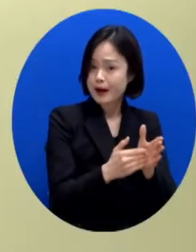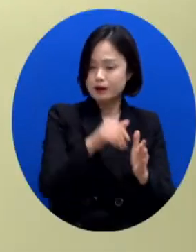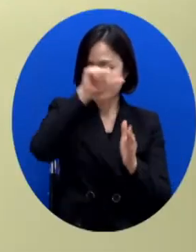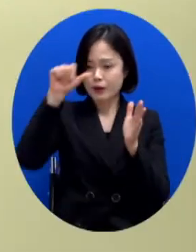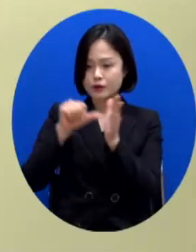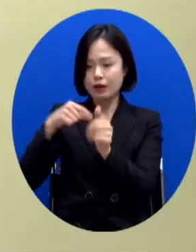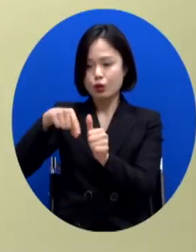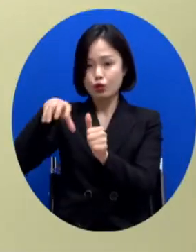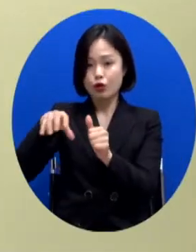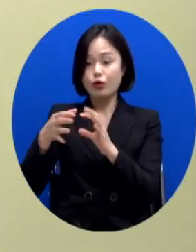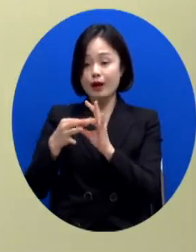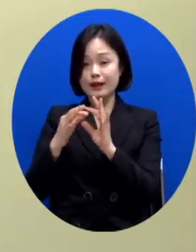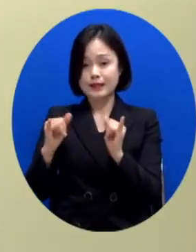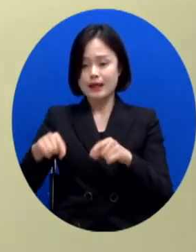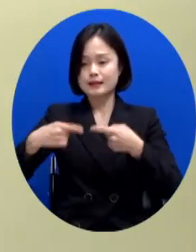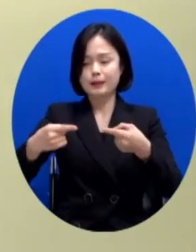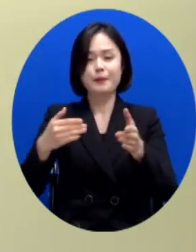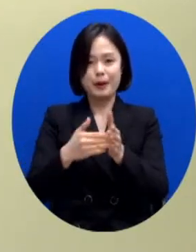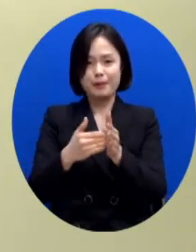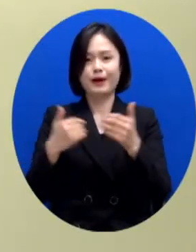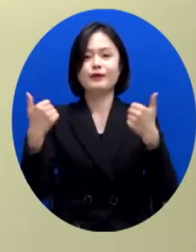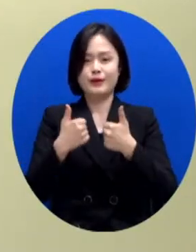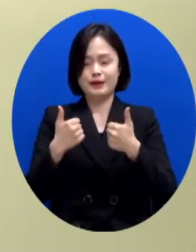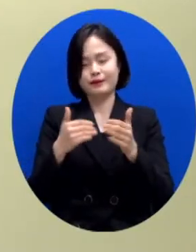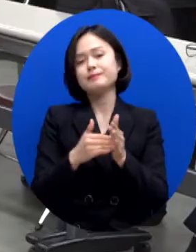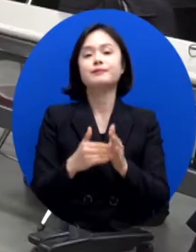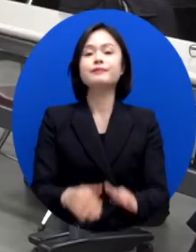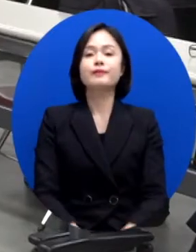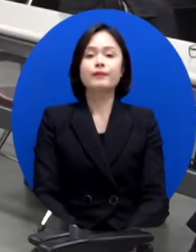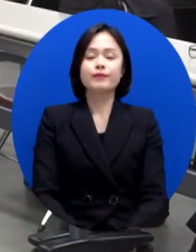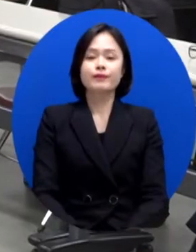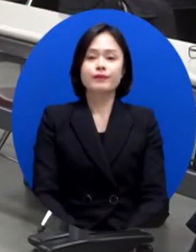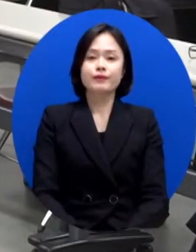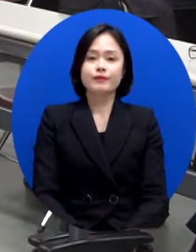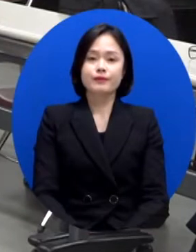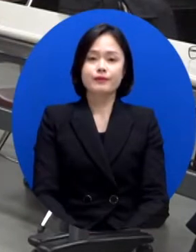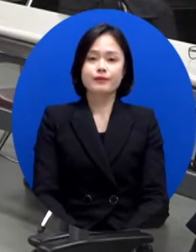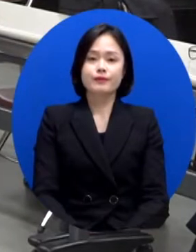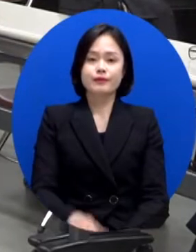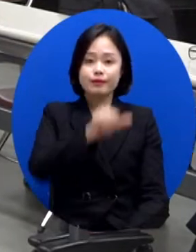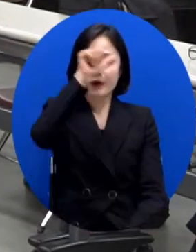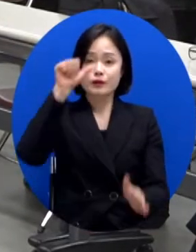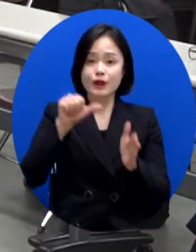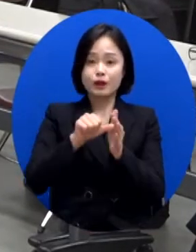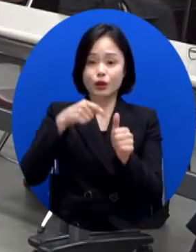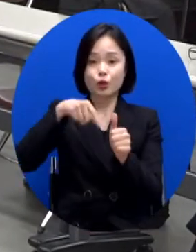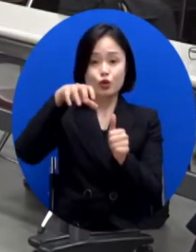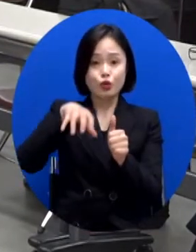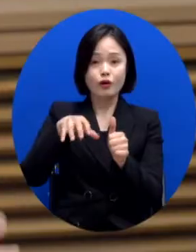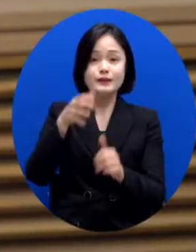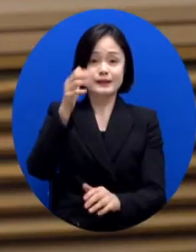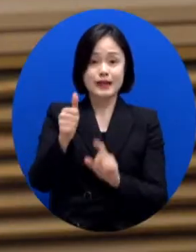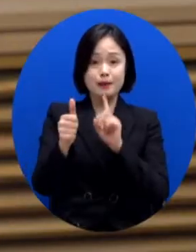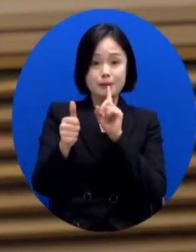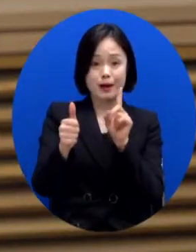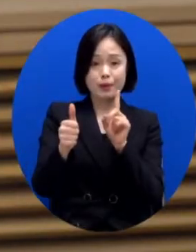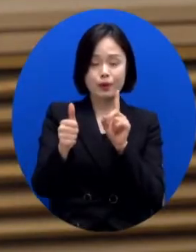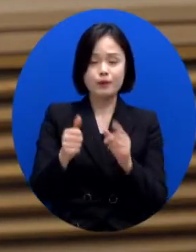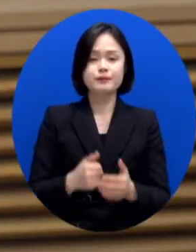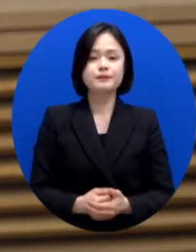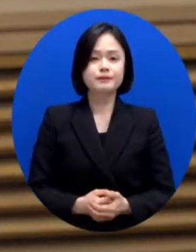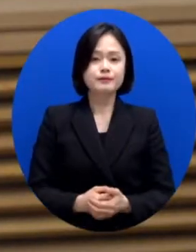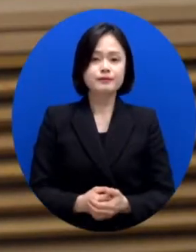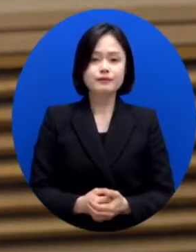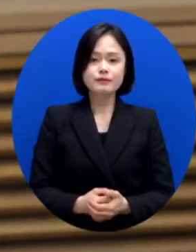최소 인원만 참석한 가운데 진행되었습니다 부산장신대 에 평생교육원 환국 10 교수는 코로 날 구로 인류가